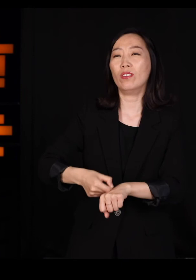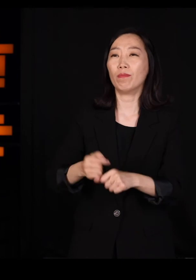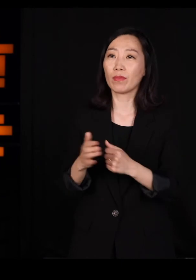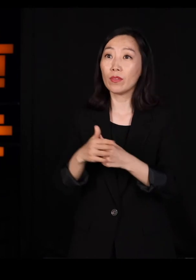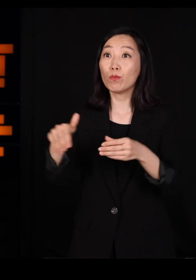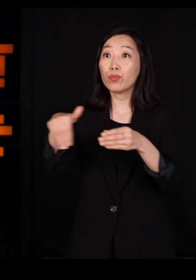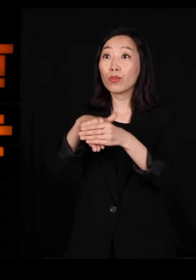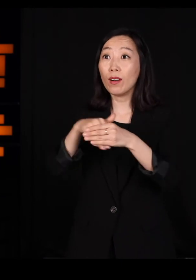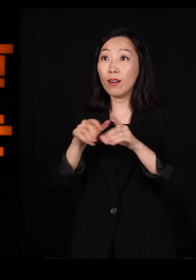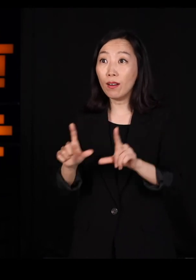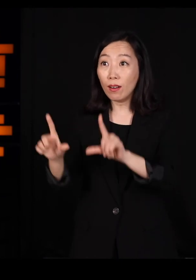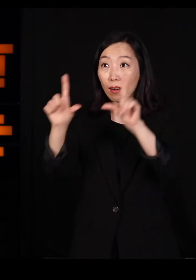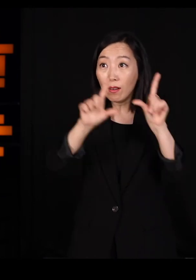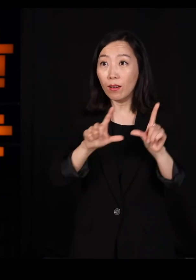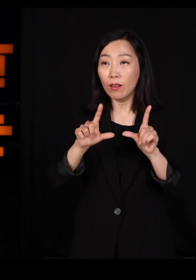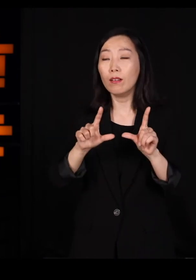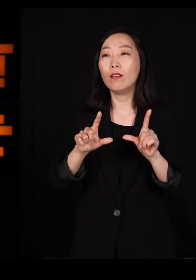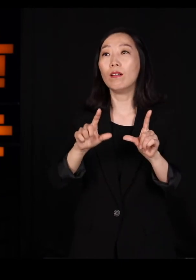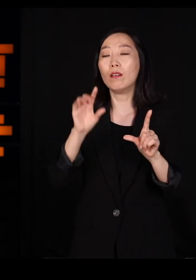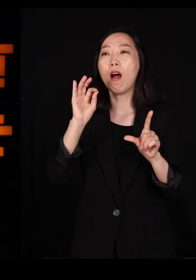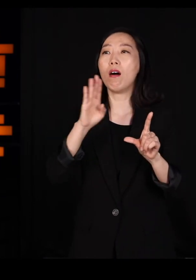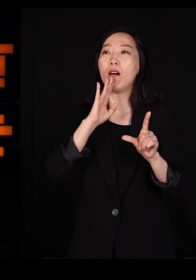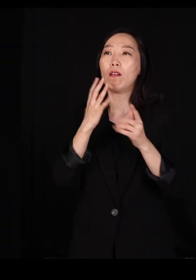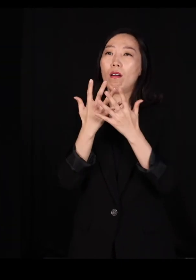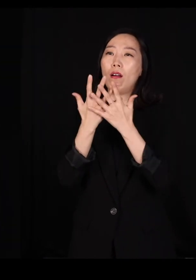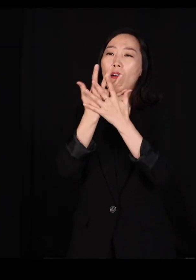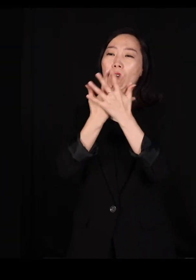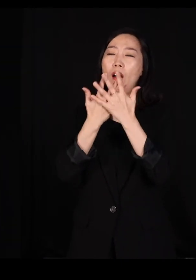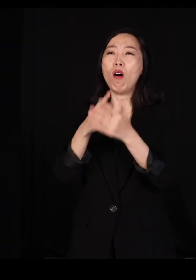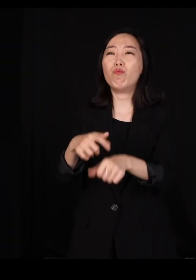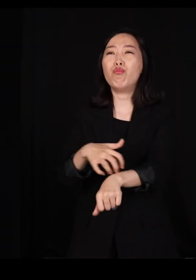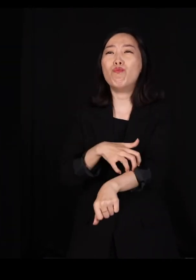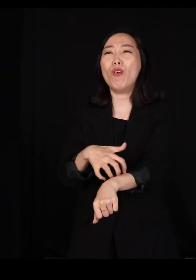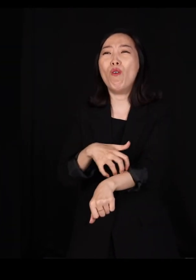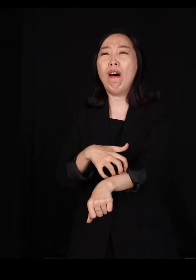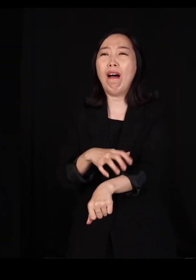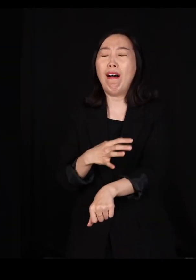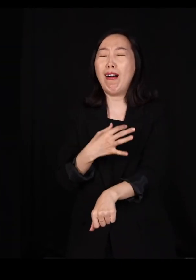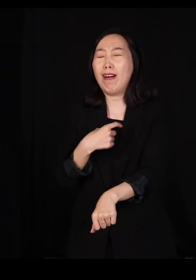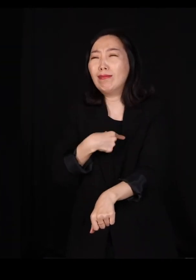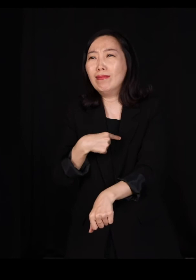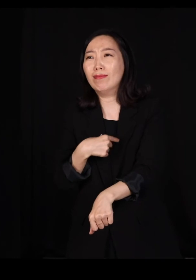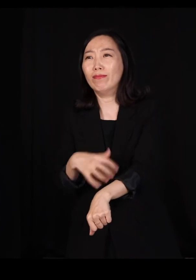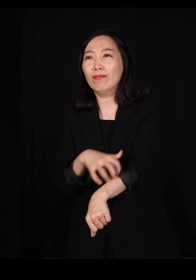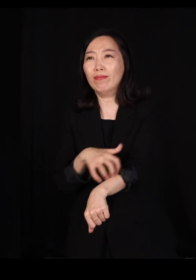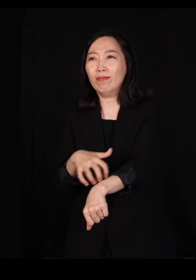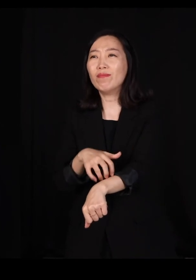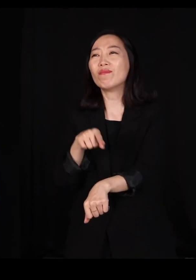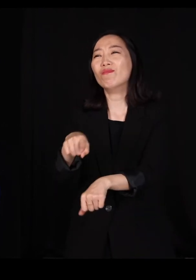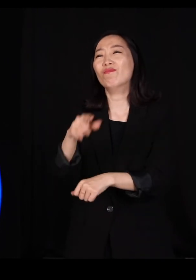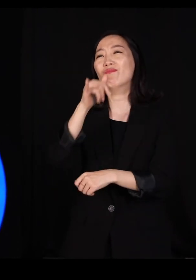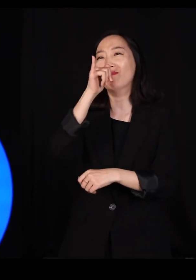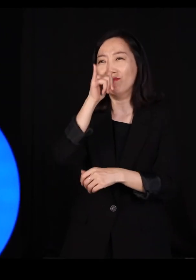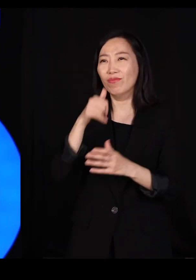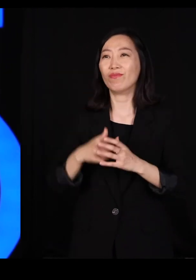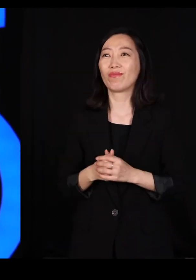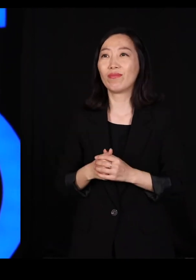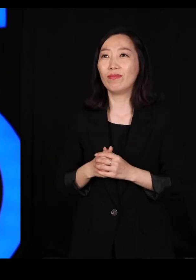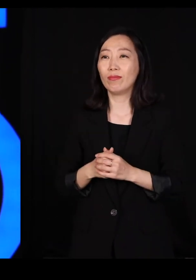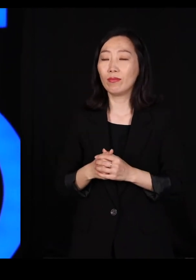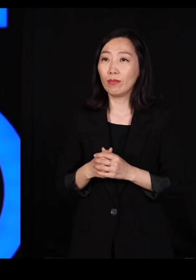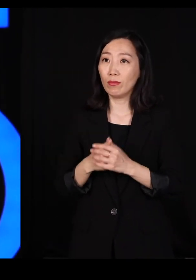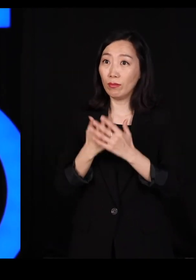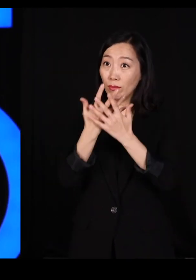살다 보니까 애매한 것은 불편한 것, 음 거북한 것, 이렇게 얘기하는 거죠. 근데